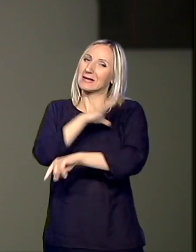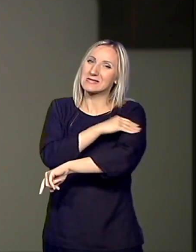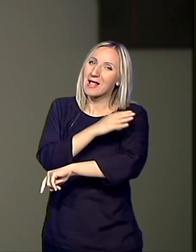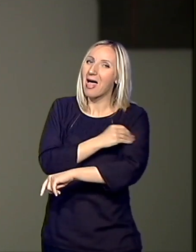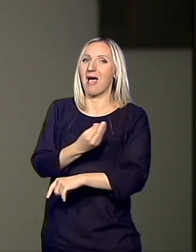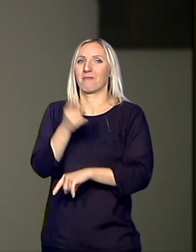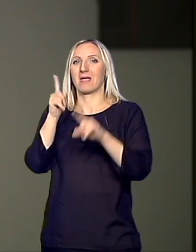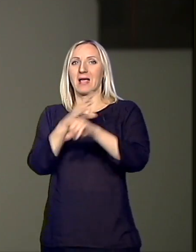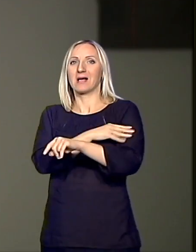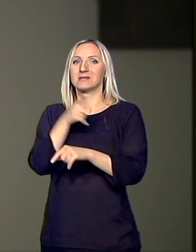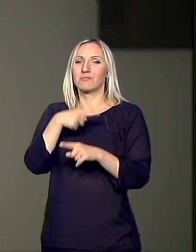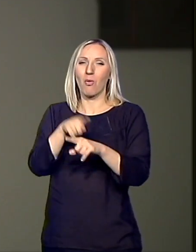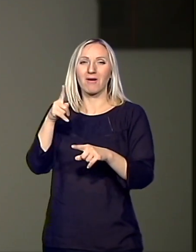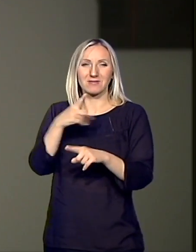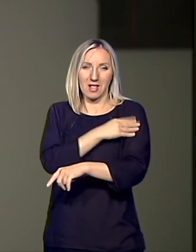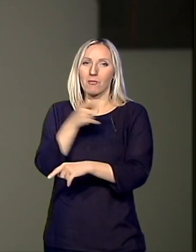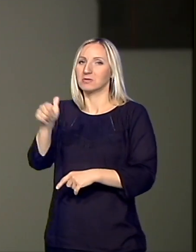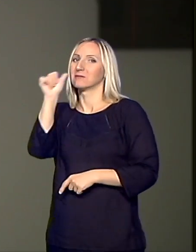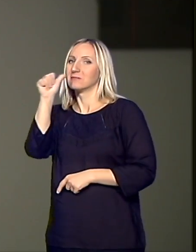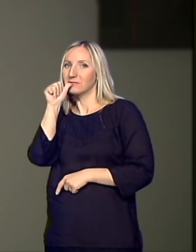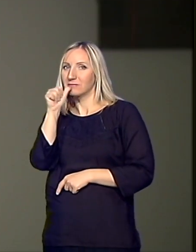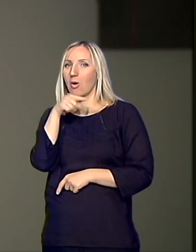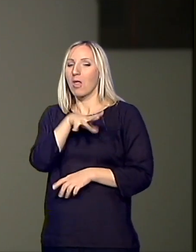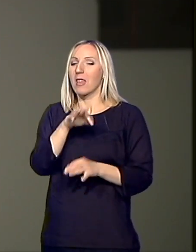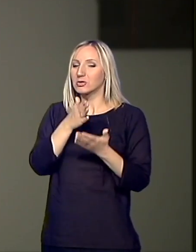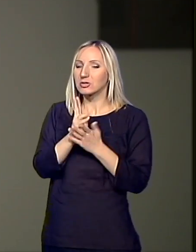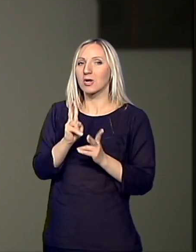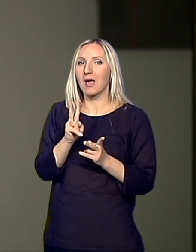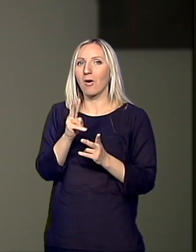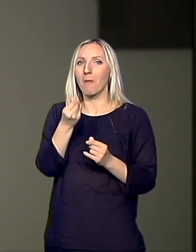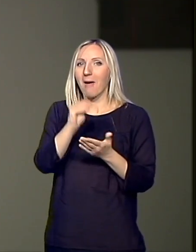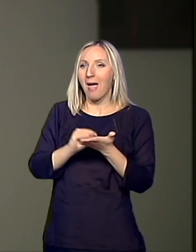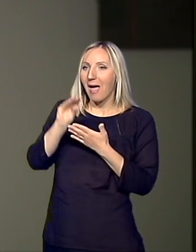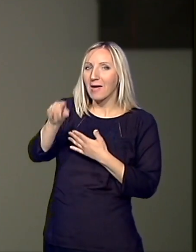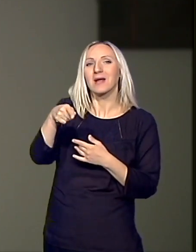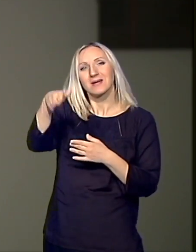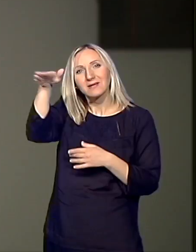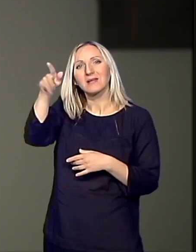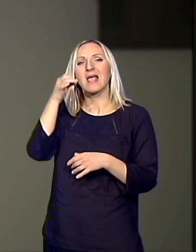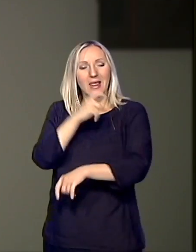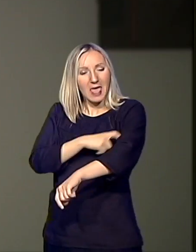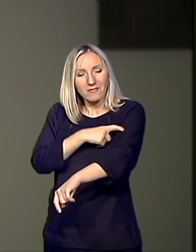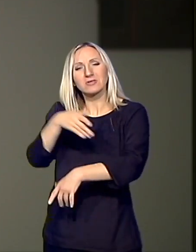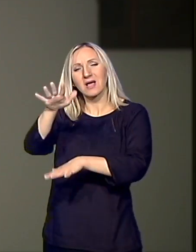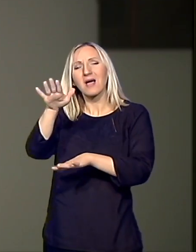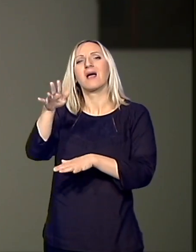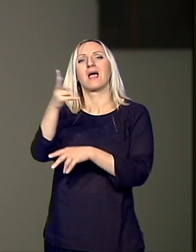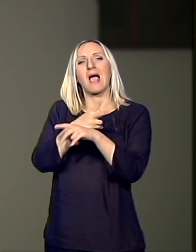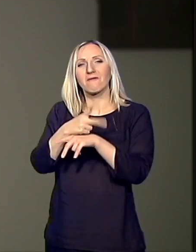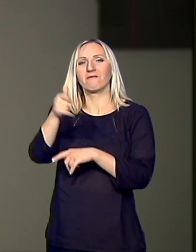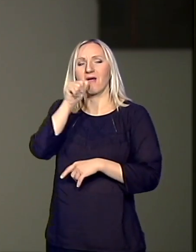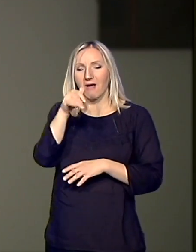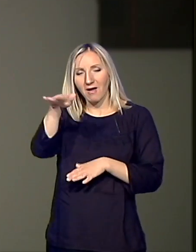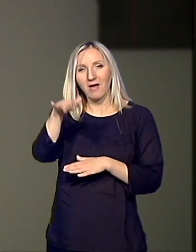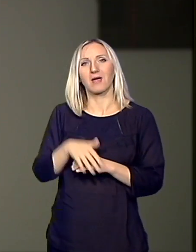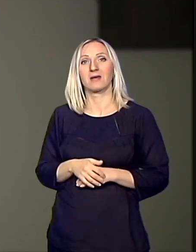slabosti rastvara u alkoholu. Ali ona nađe način da mu da novac, da ode kada je nervozan u kafanu ili nađe